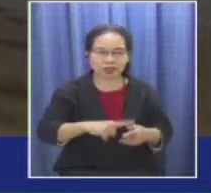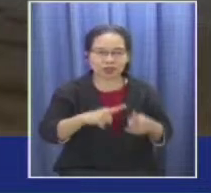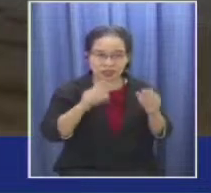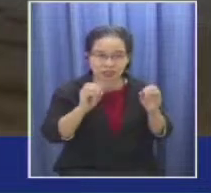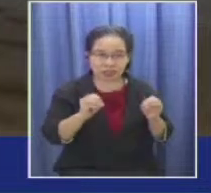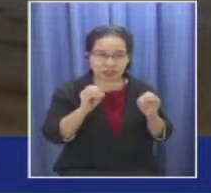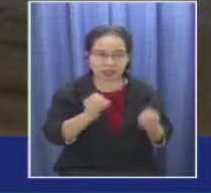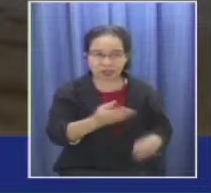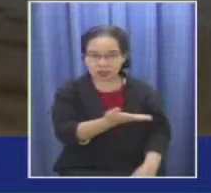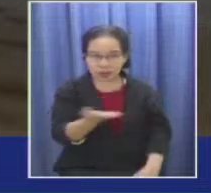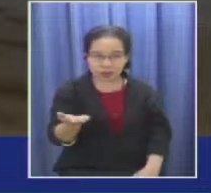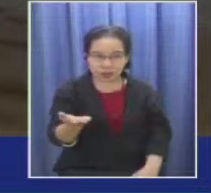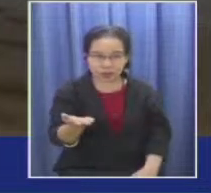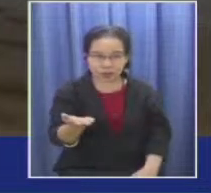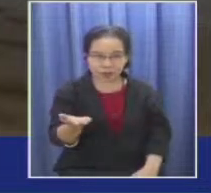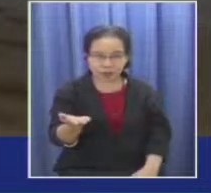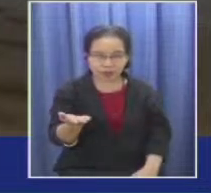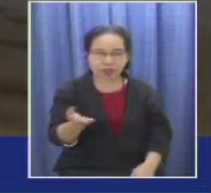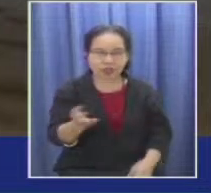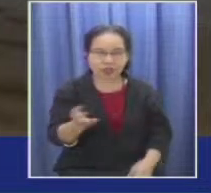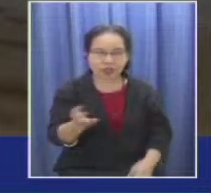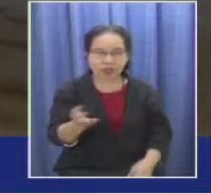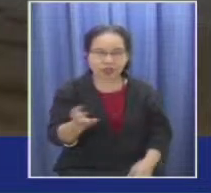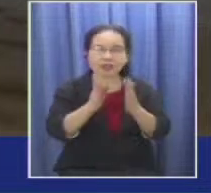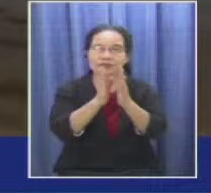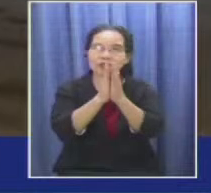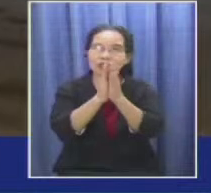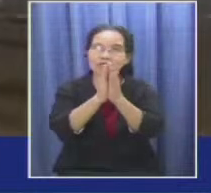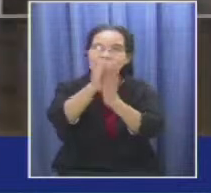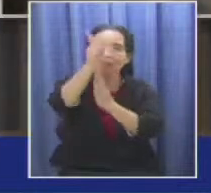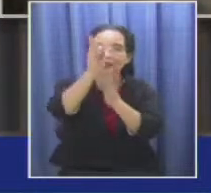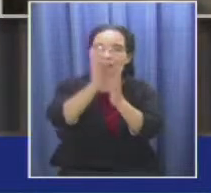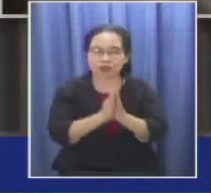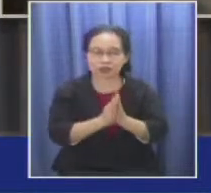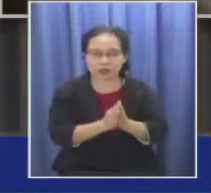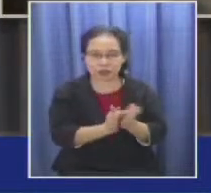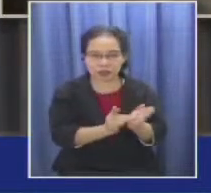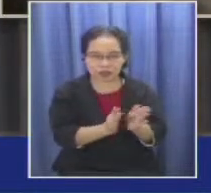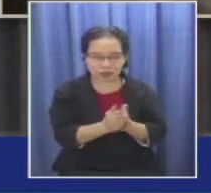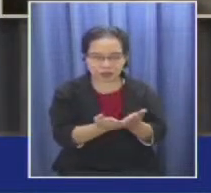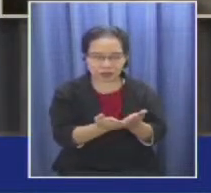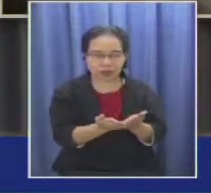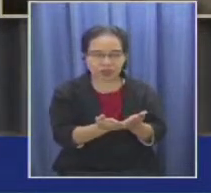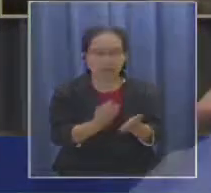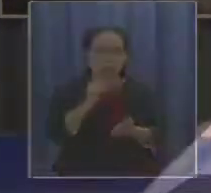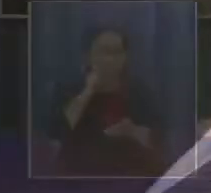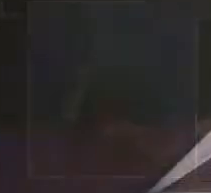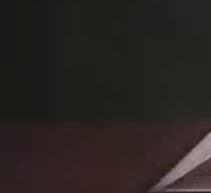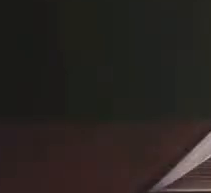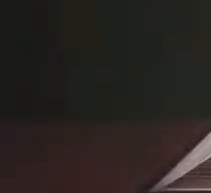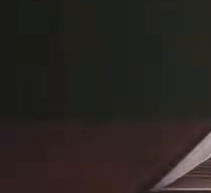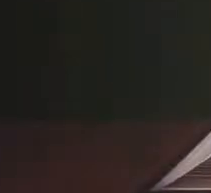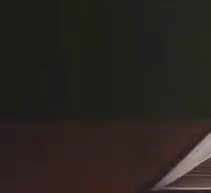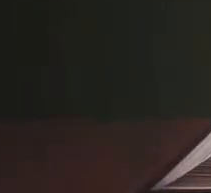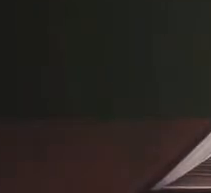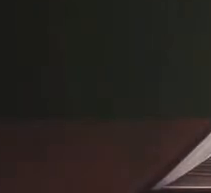ba onyankopɔn bi tia so betumi de wo ho ato ne so onyankopɔn sɛ mary nya wo hɔ